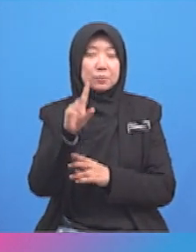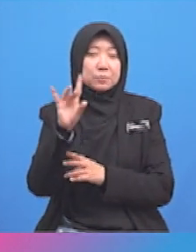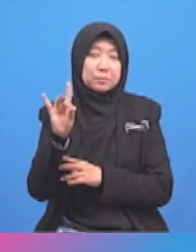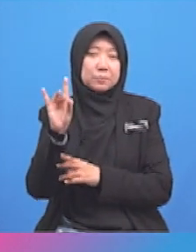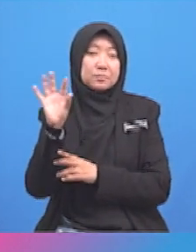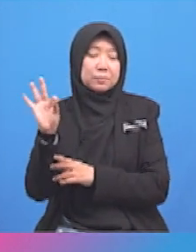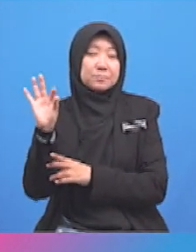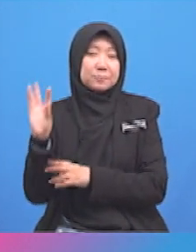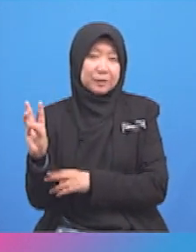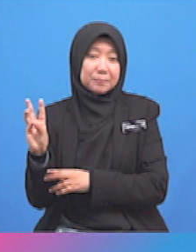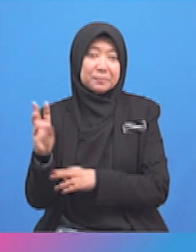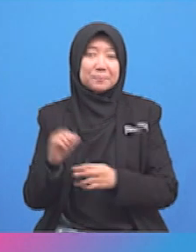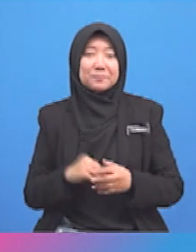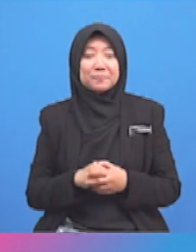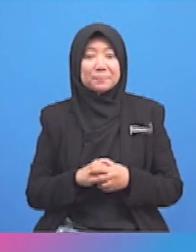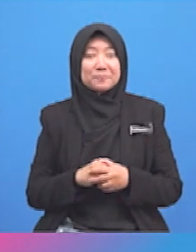1896.